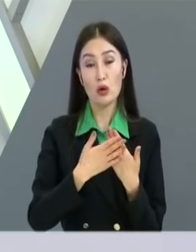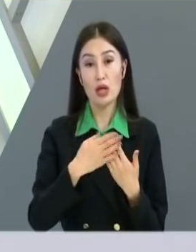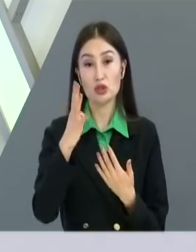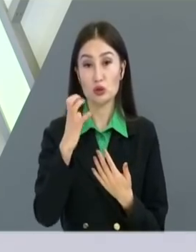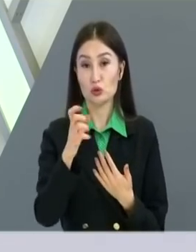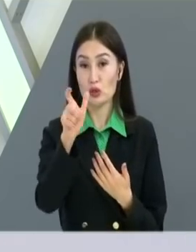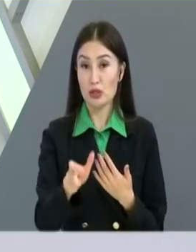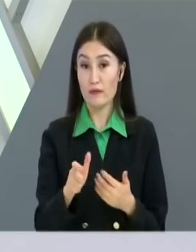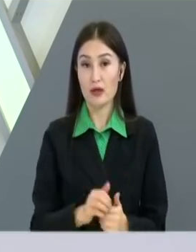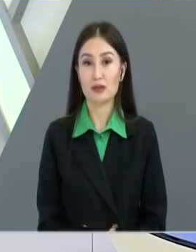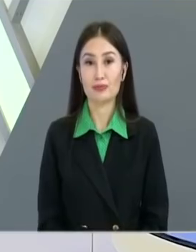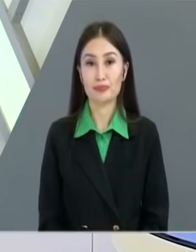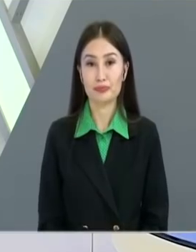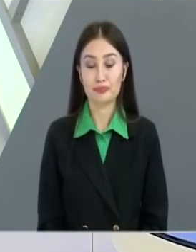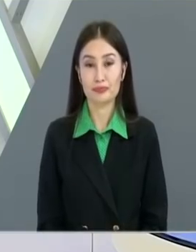человек.